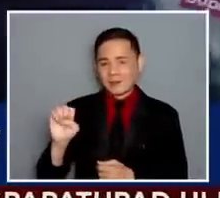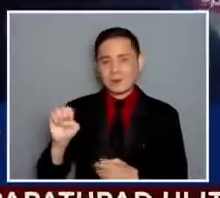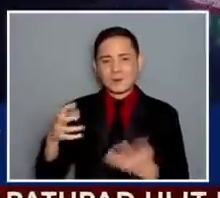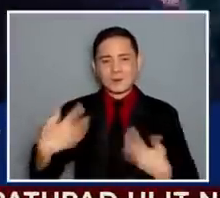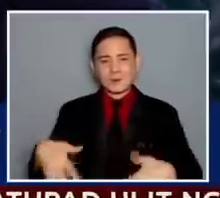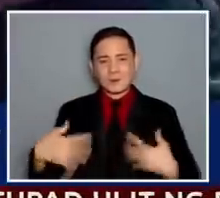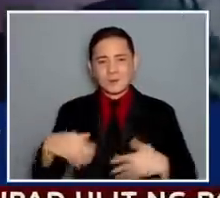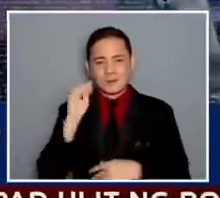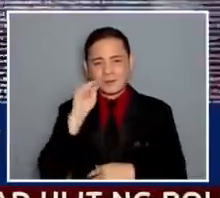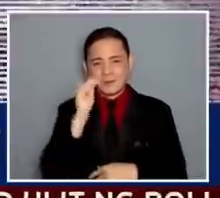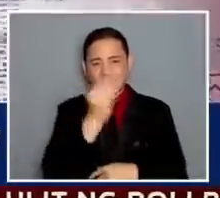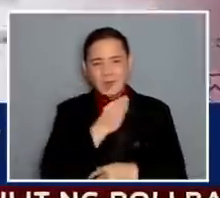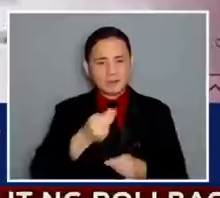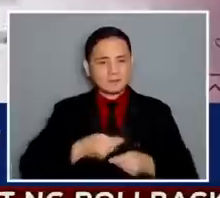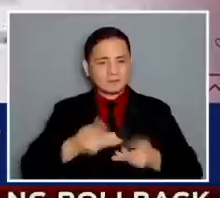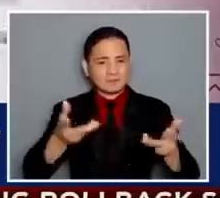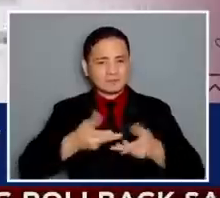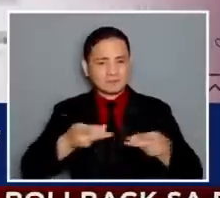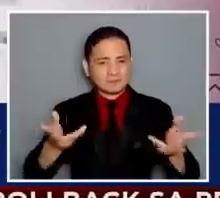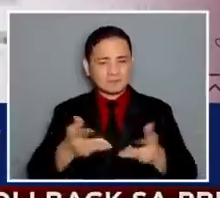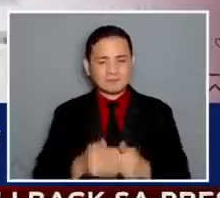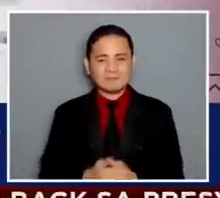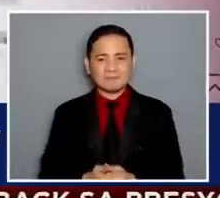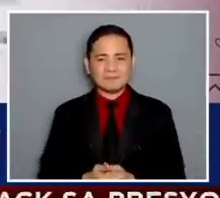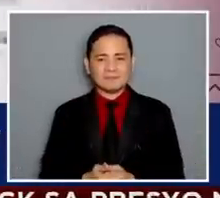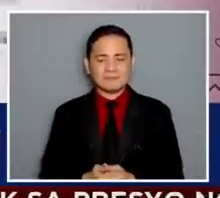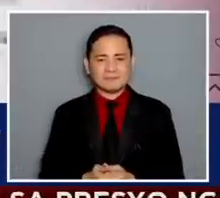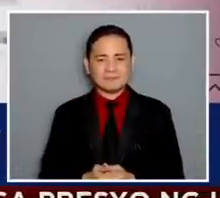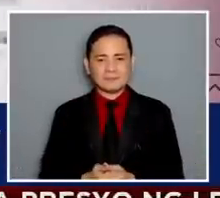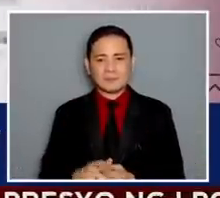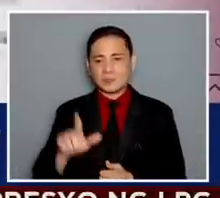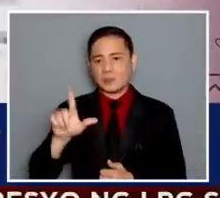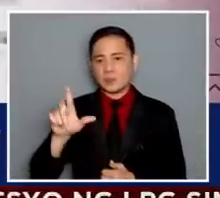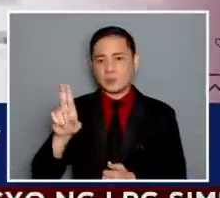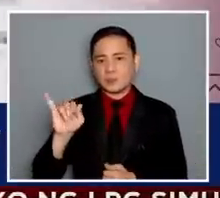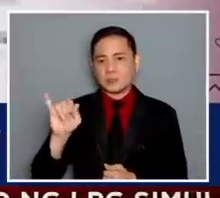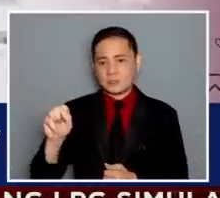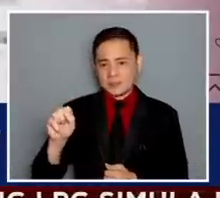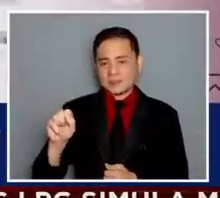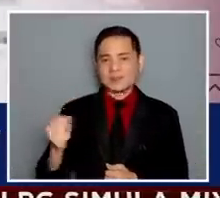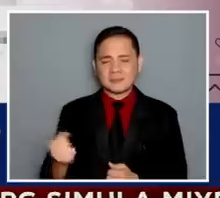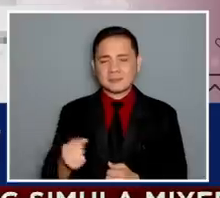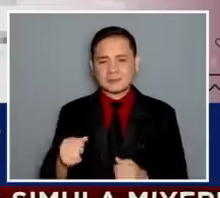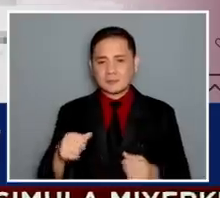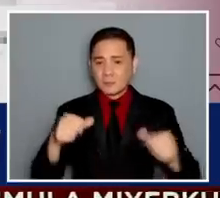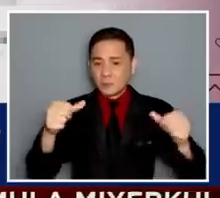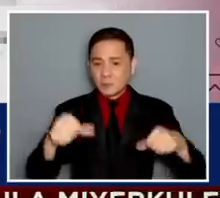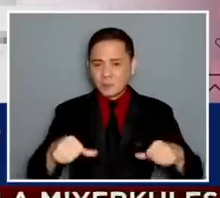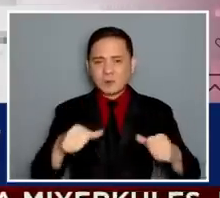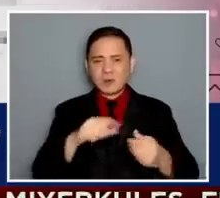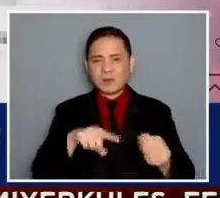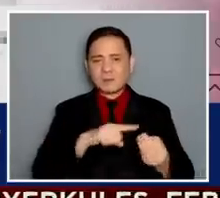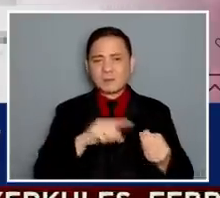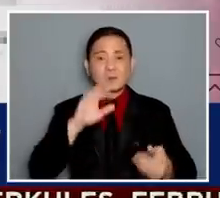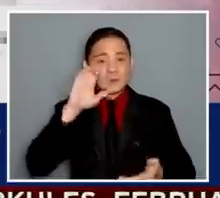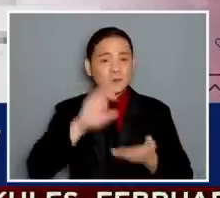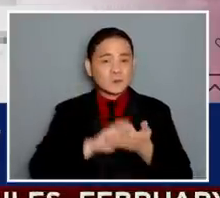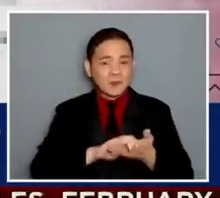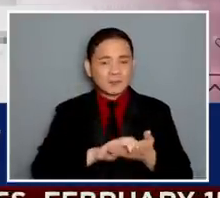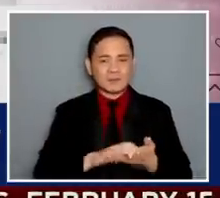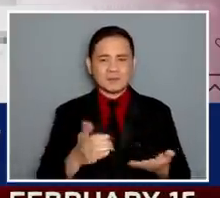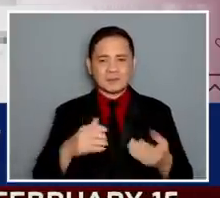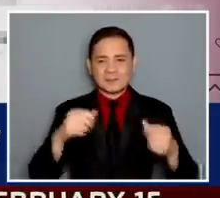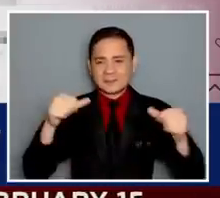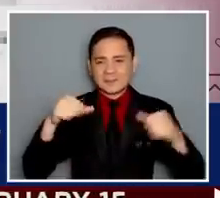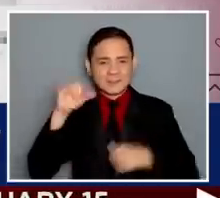para sa madlang people. Binati naman ni Luis Manzano ang kanyang misis na si Jessie Mendiola sa isang Instagram post.